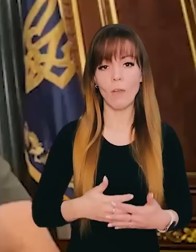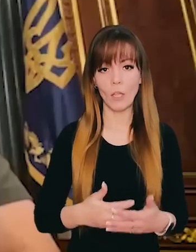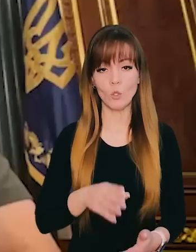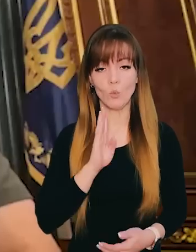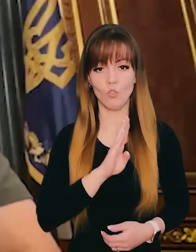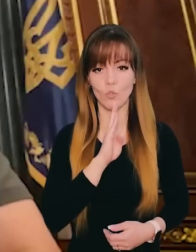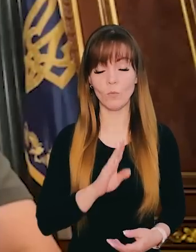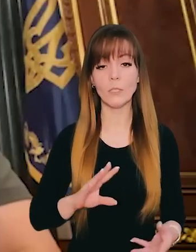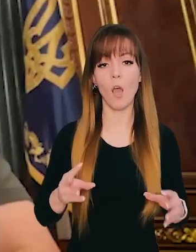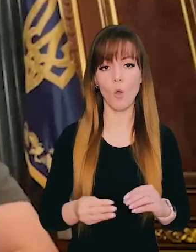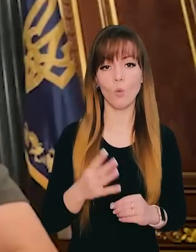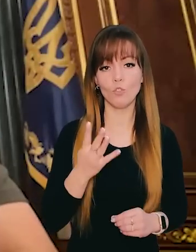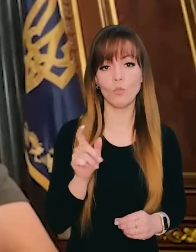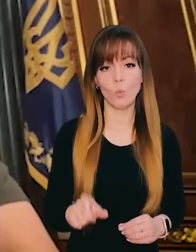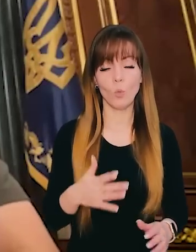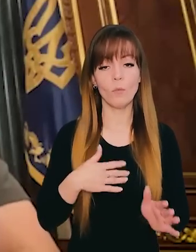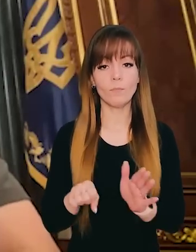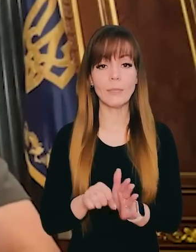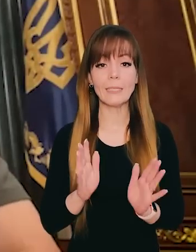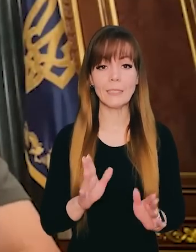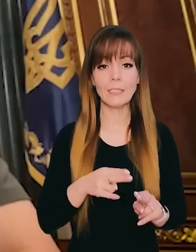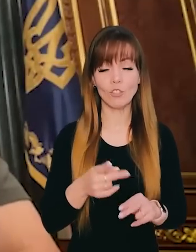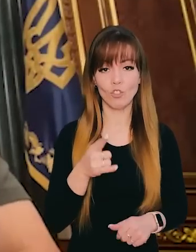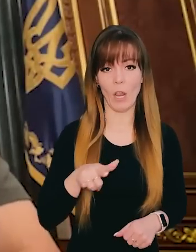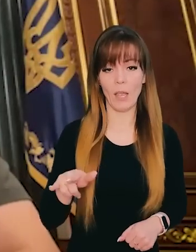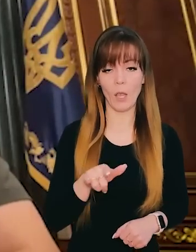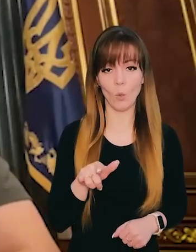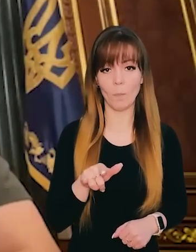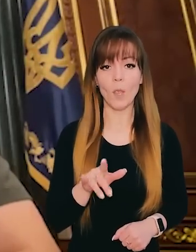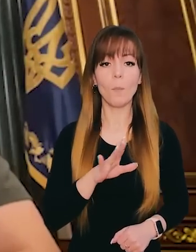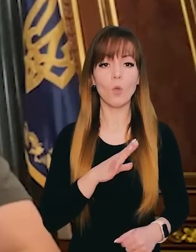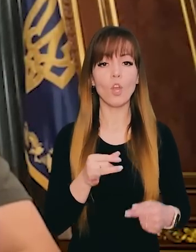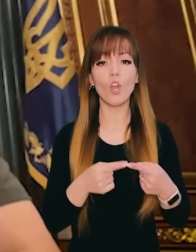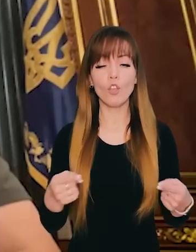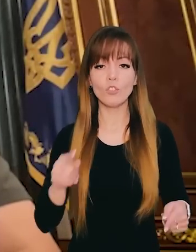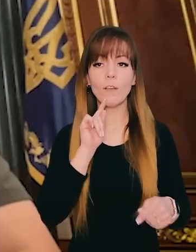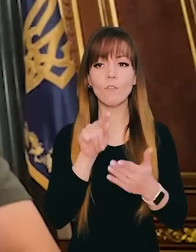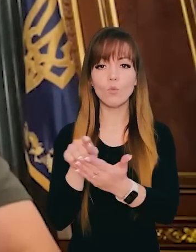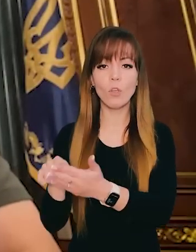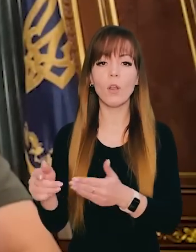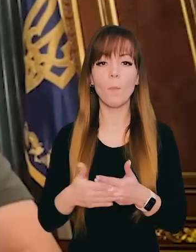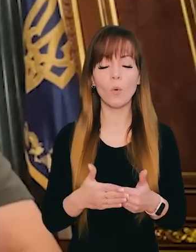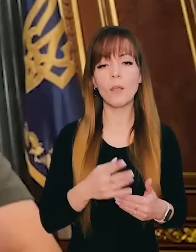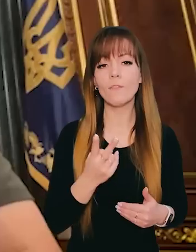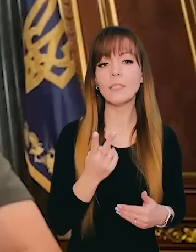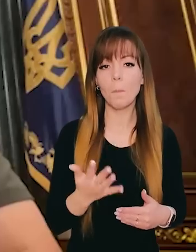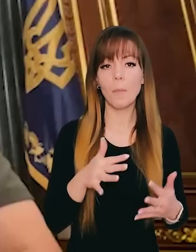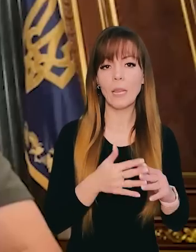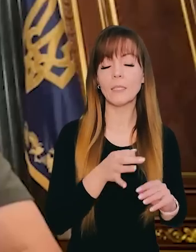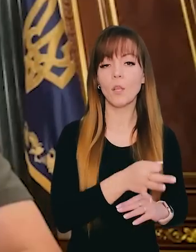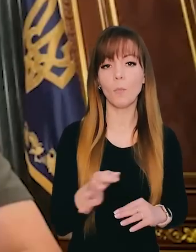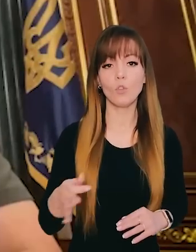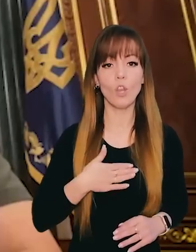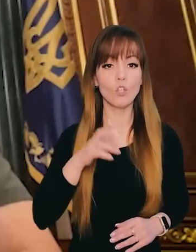одну вагітну жінку загалом чотири людини вбито тільки цим шахидам були і інші влучання понад 25